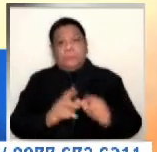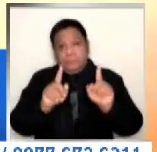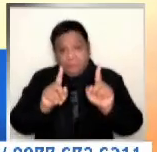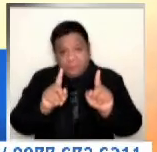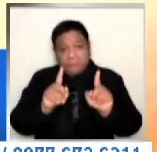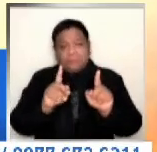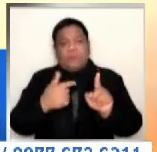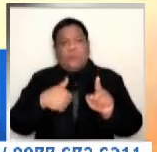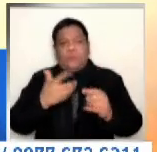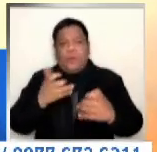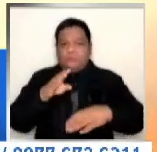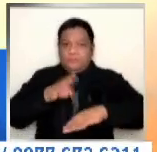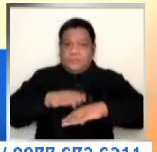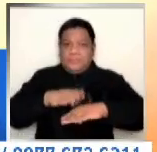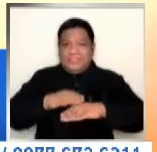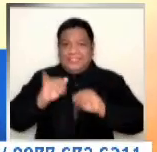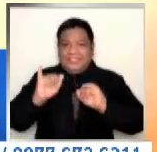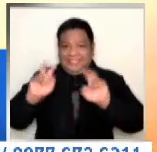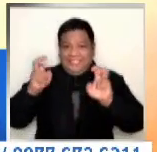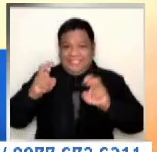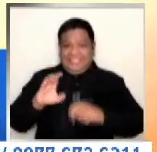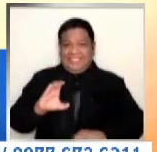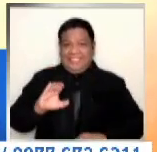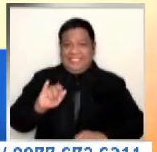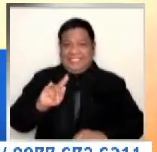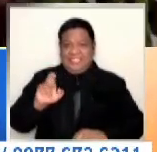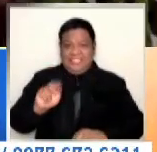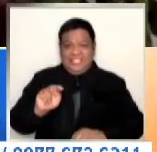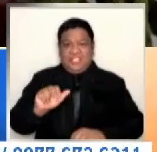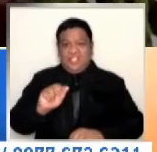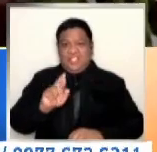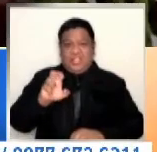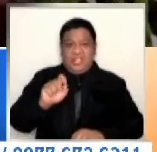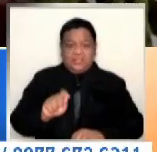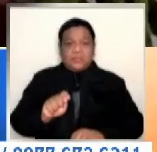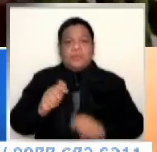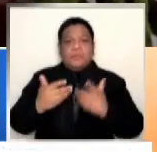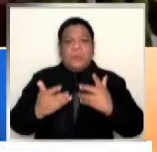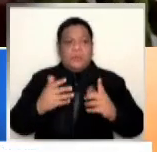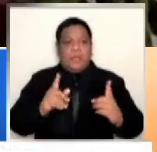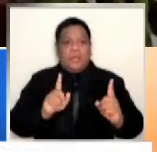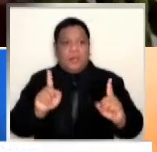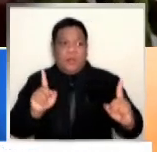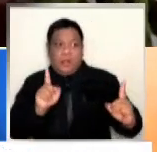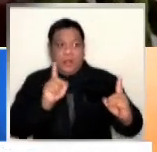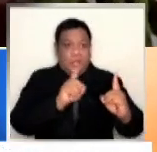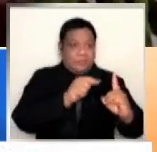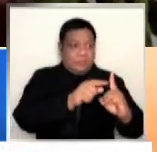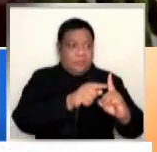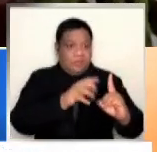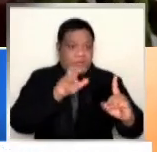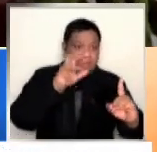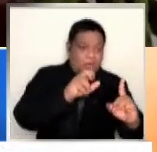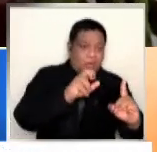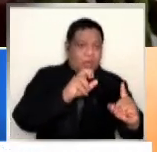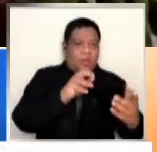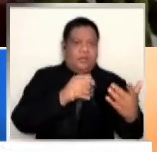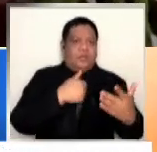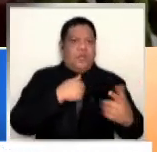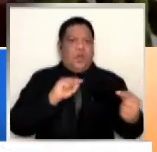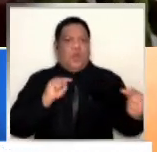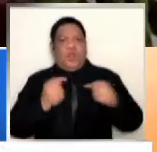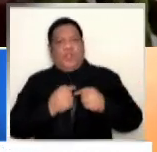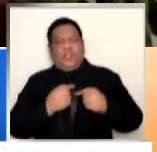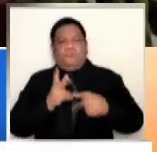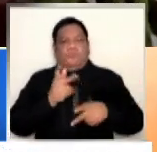yung citizen's arrest na yan, baka kayo ang mag-away nung hinuhuli ninyo, or even worse, baka kayo ang masaktan. So if you